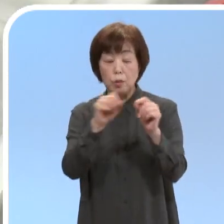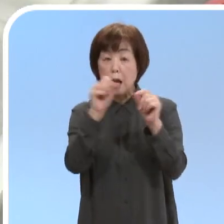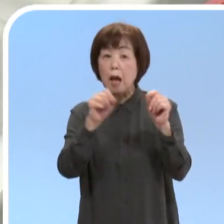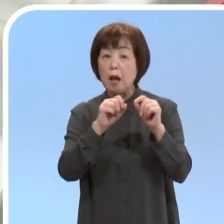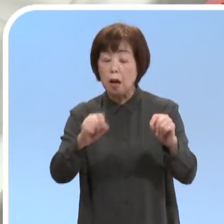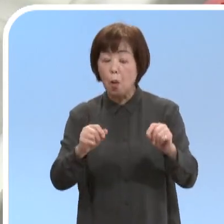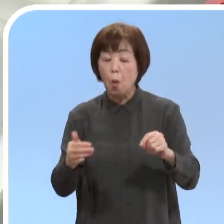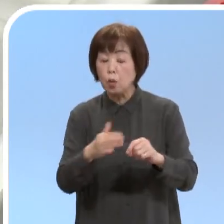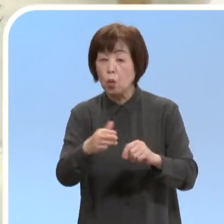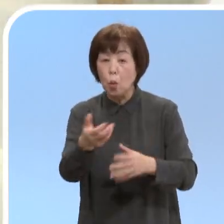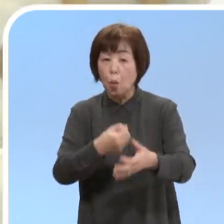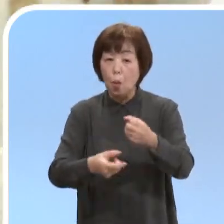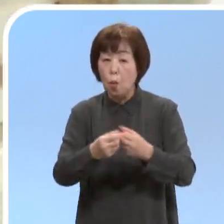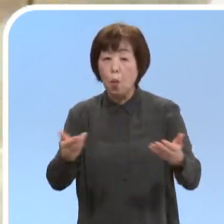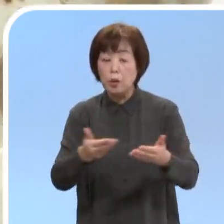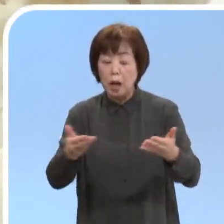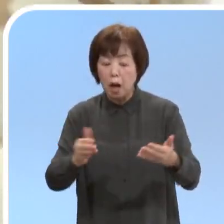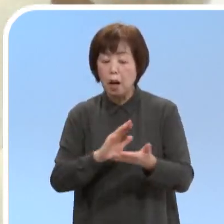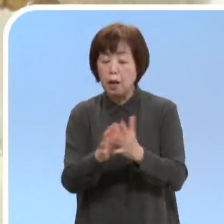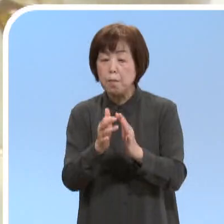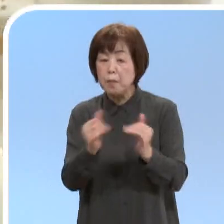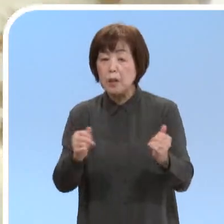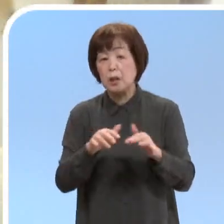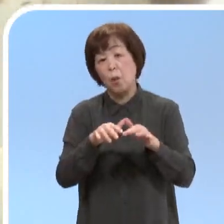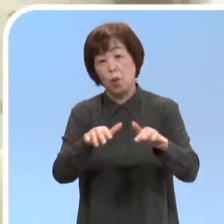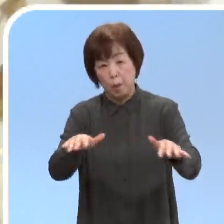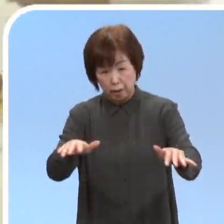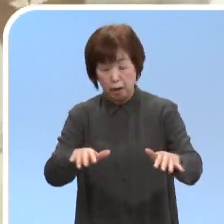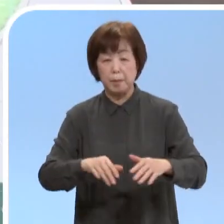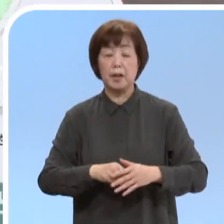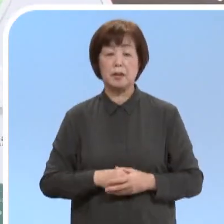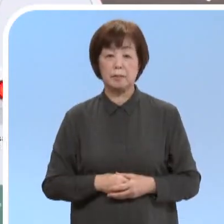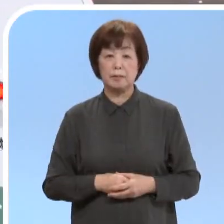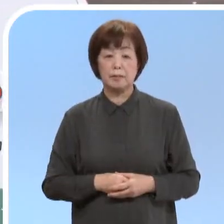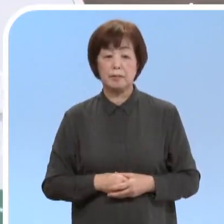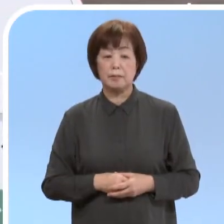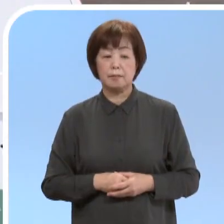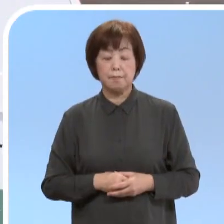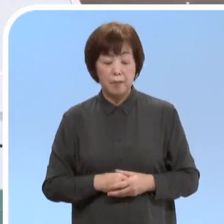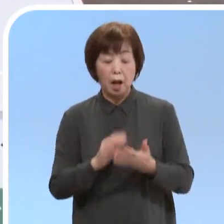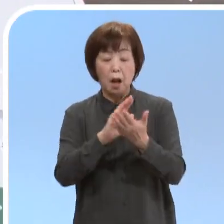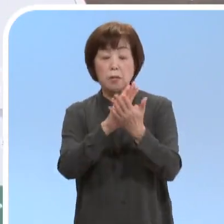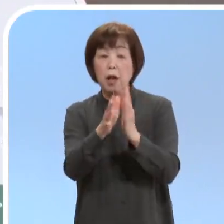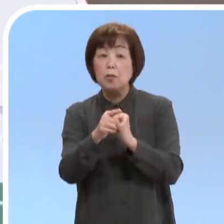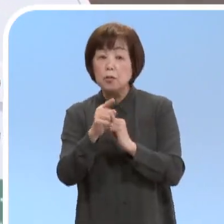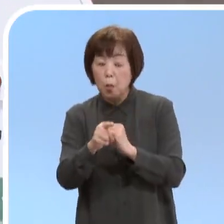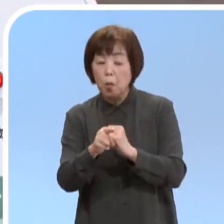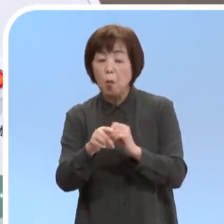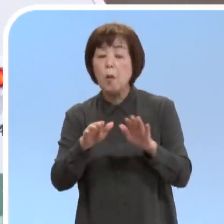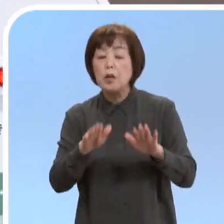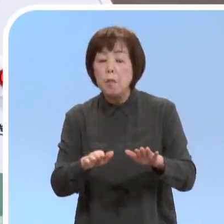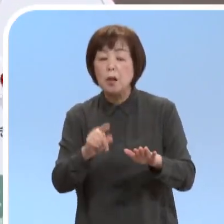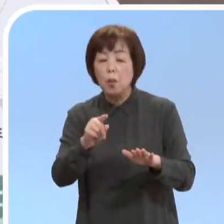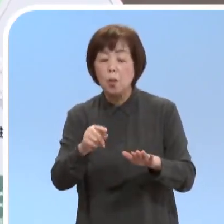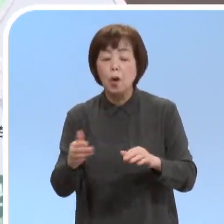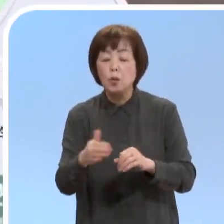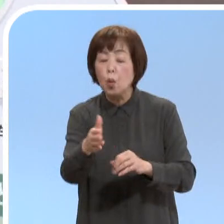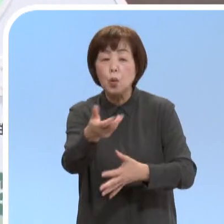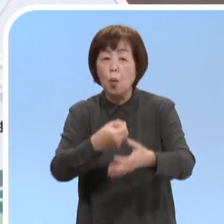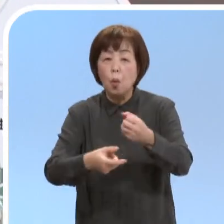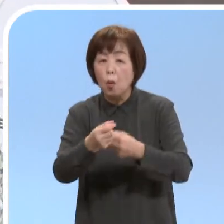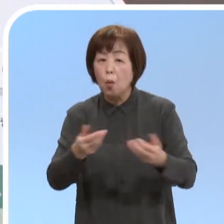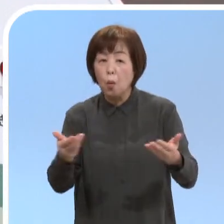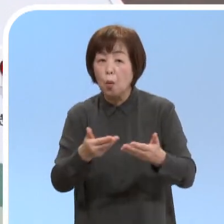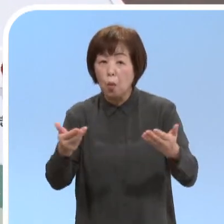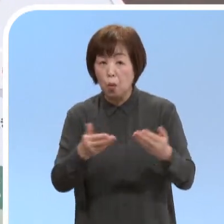漁業者や県民に普及する活動も行っていますこの県のあの漁業事情という